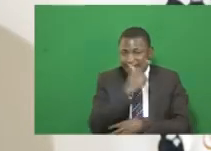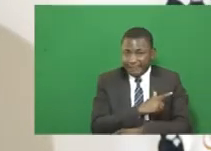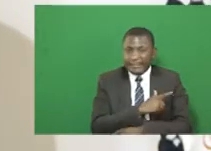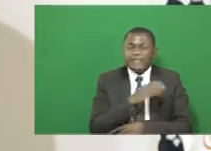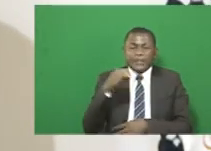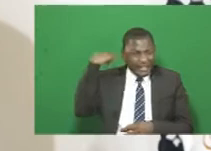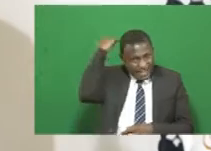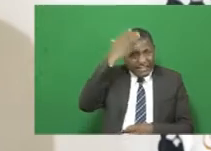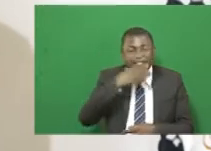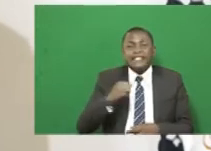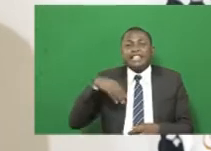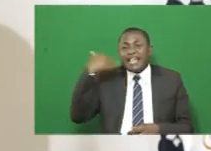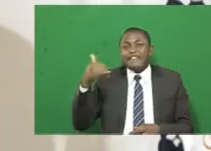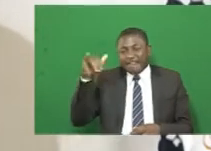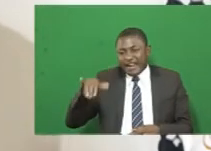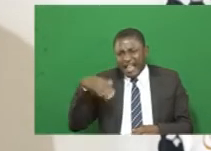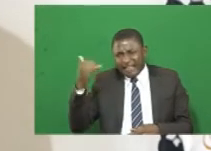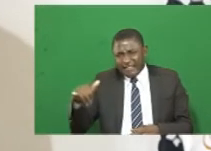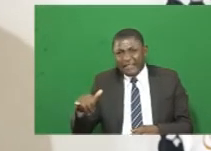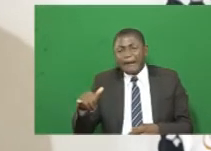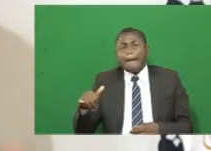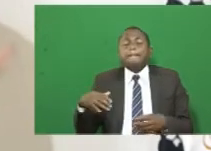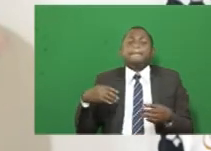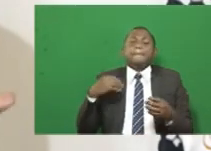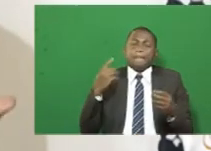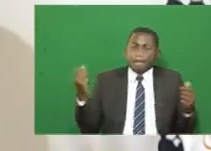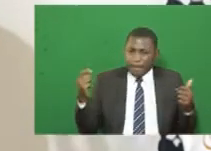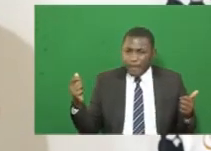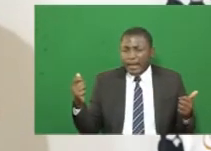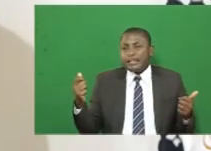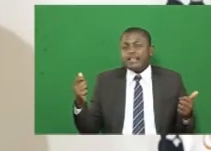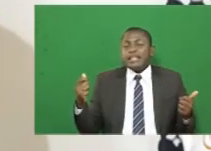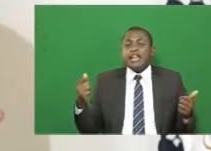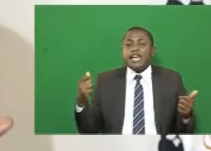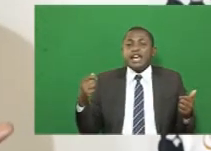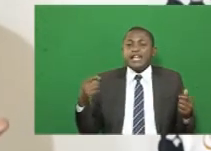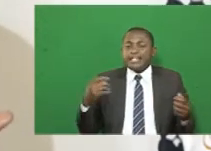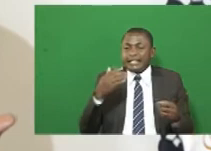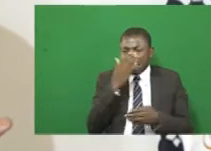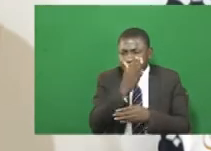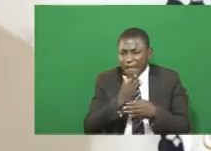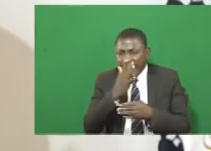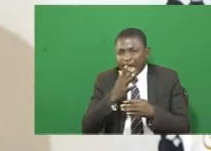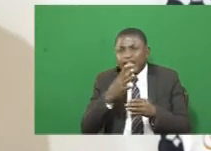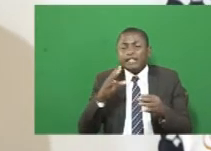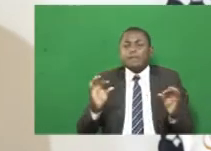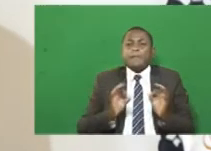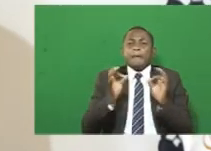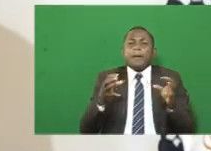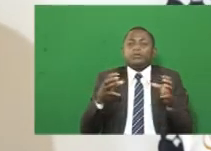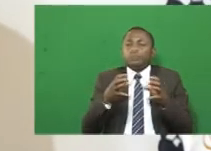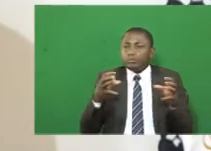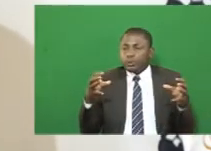negore. But pane mutambo wainzwe zvingwa zvisina mbiriso. Okay. Chii chavaita pamutambo? Kana mazuva emutambo uyu